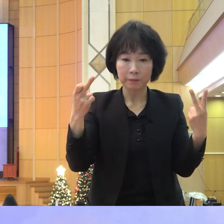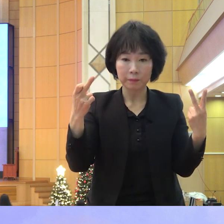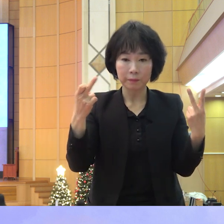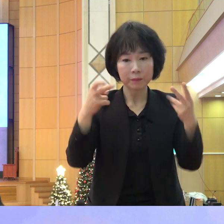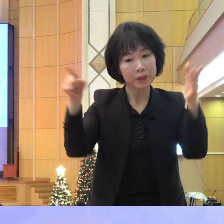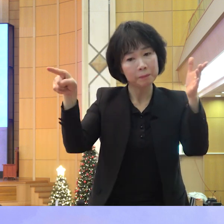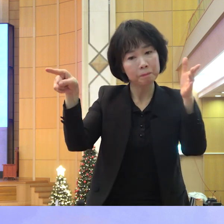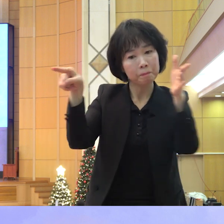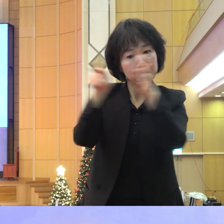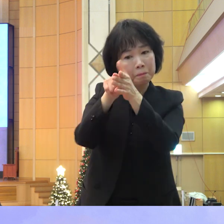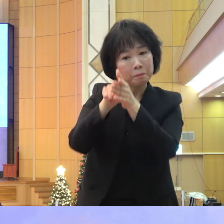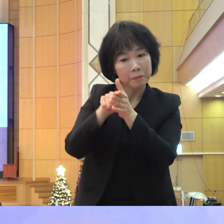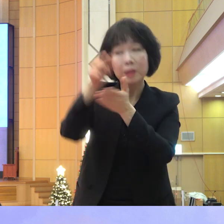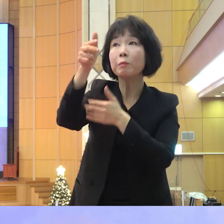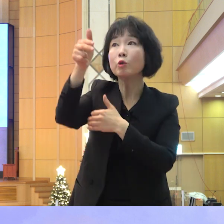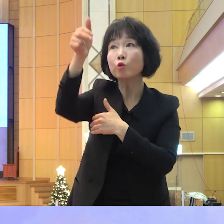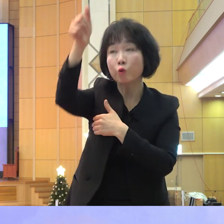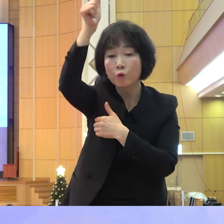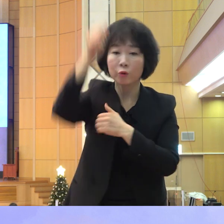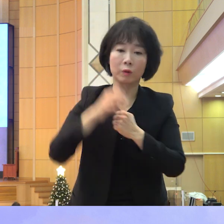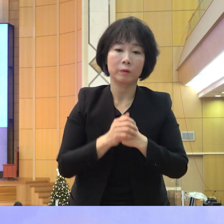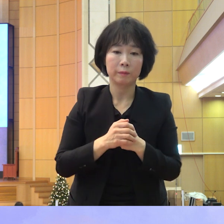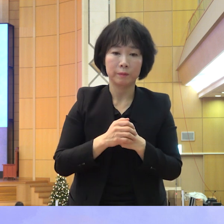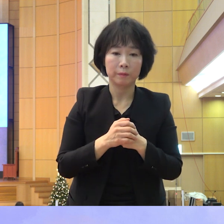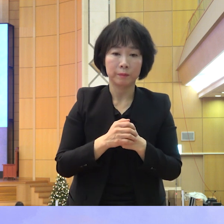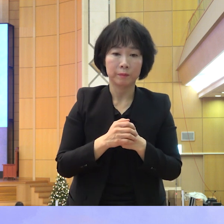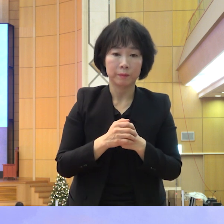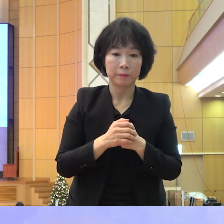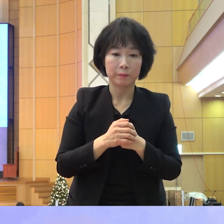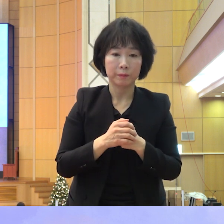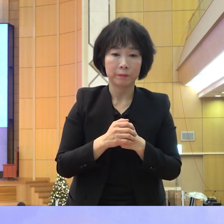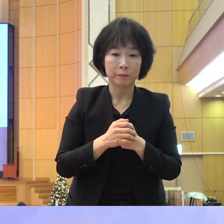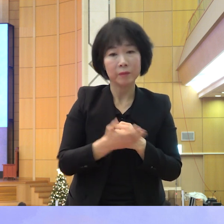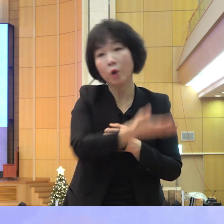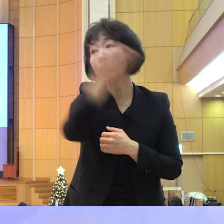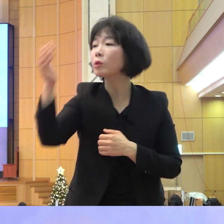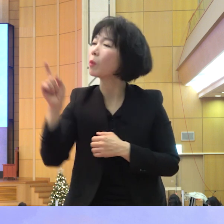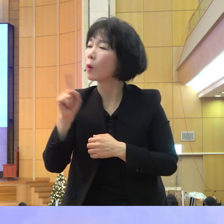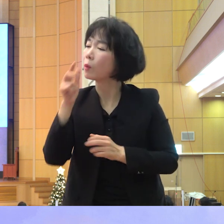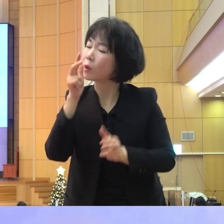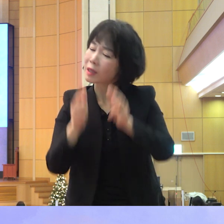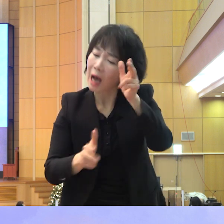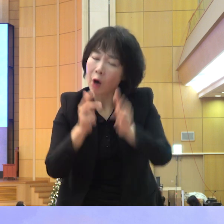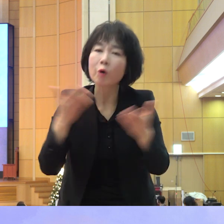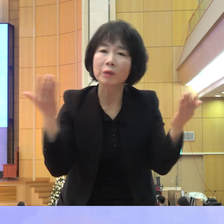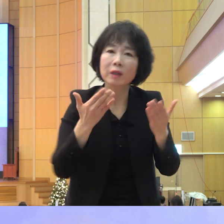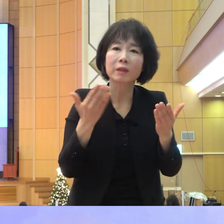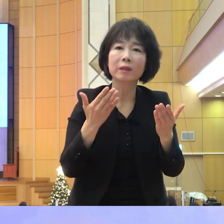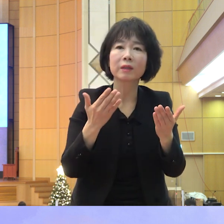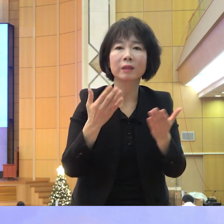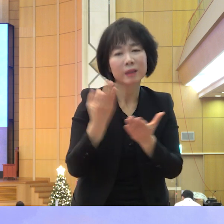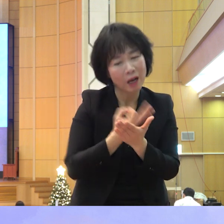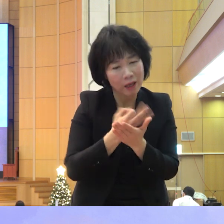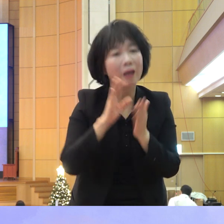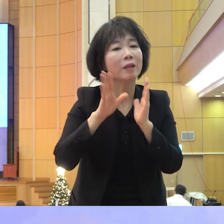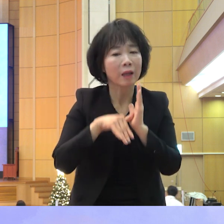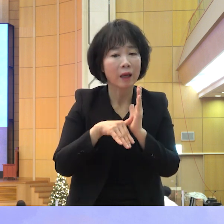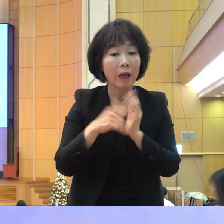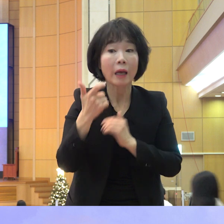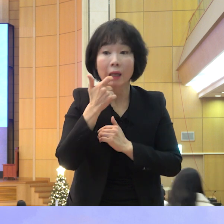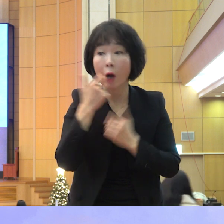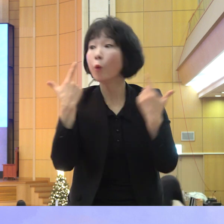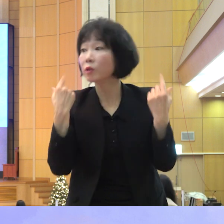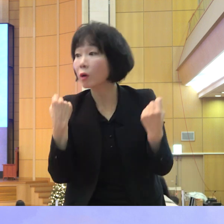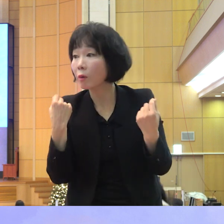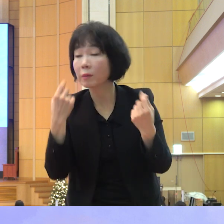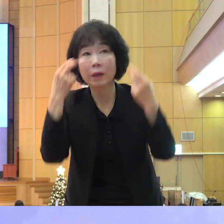믿음의 주요. 그러면 이젠 우리가 여러분 뭐 사업을 하든지 여러분 무엇을 하든지